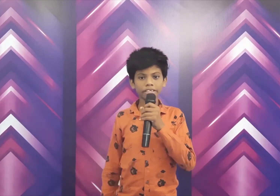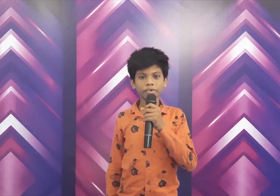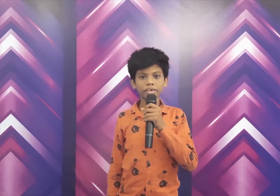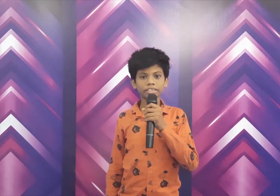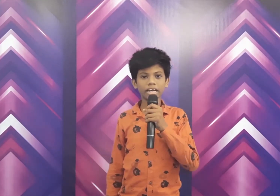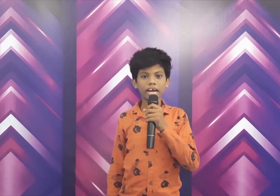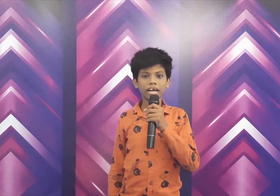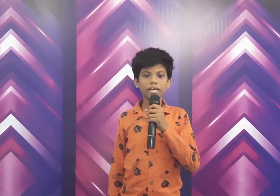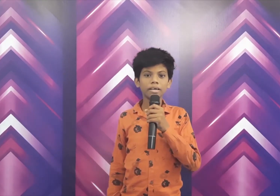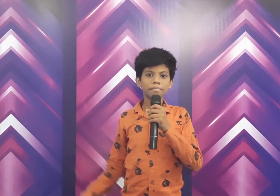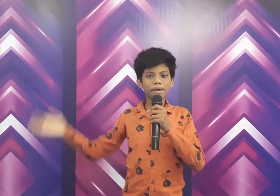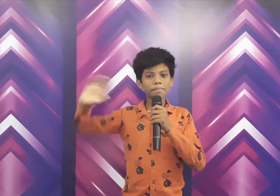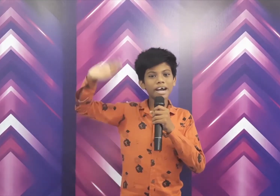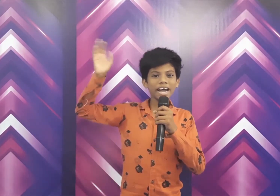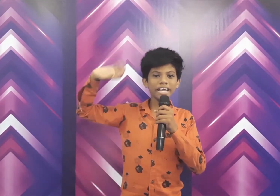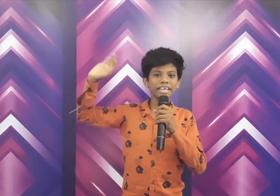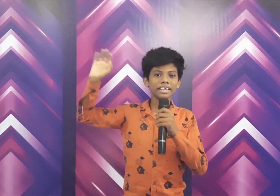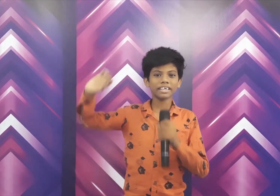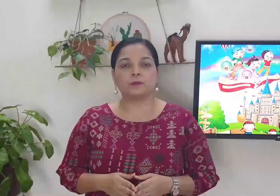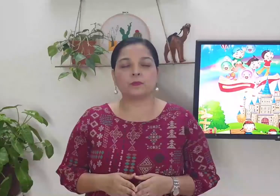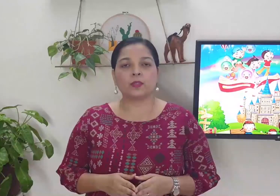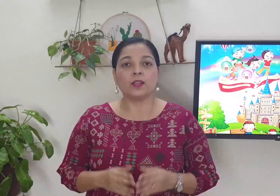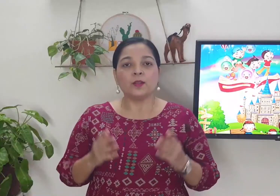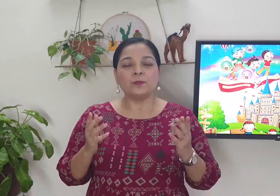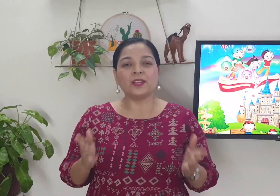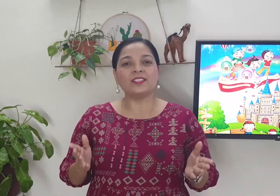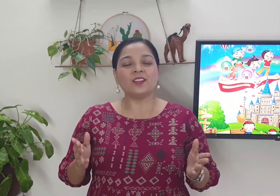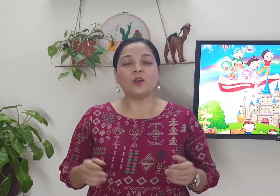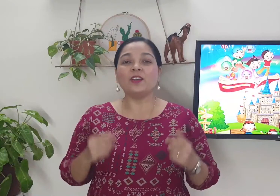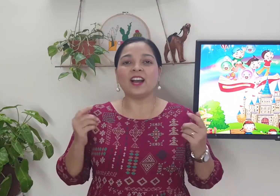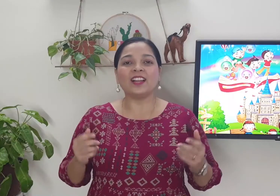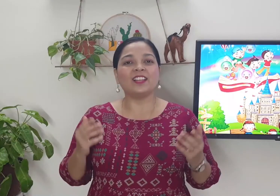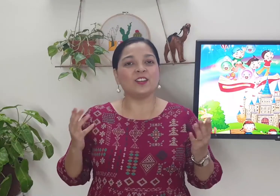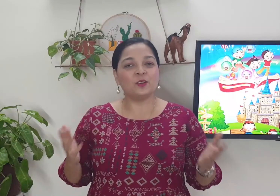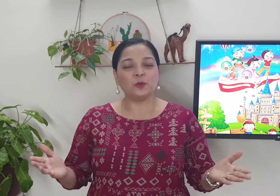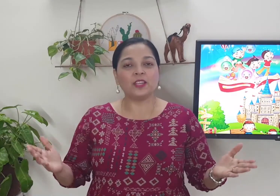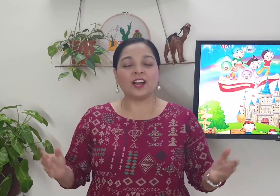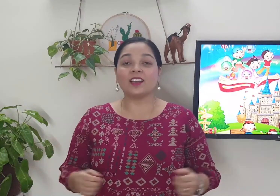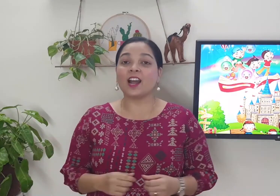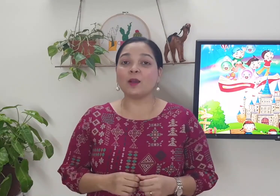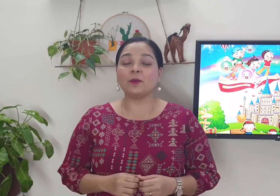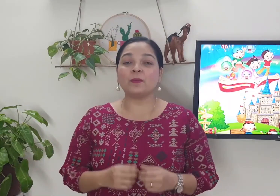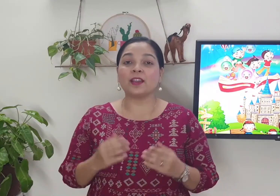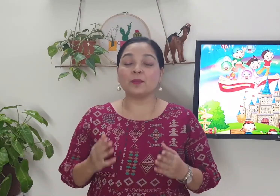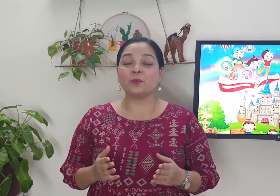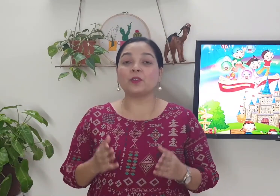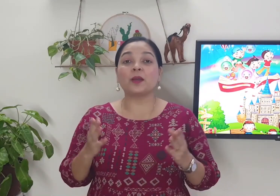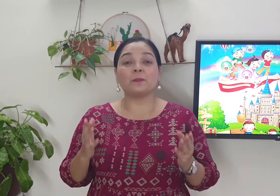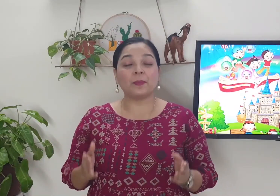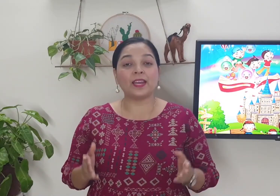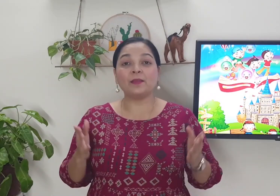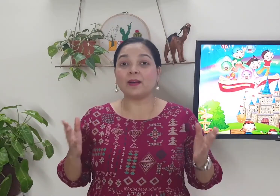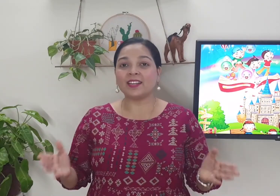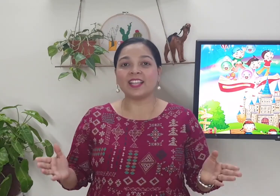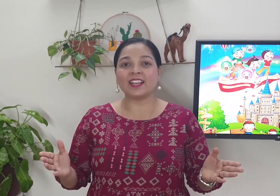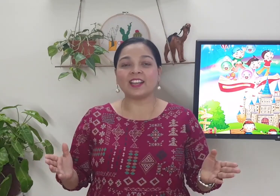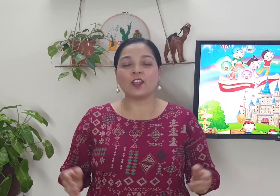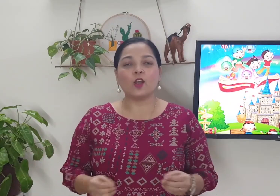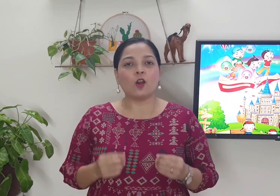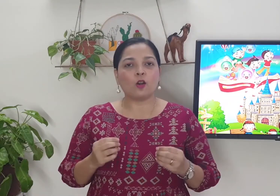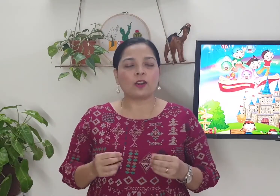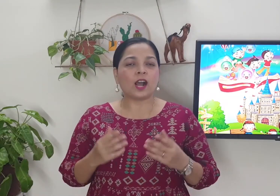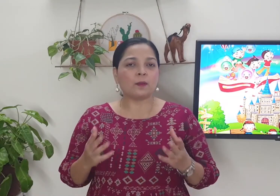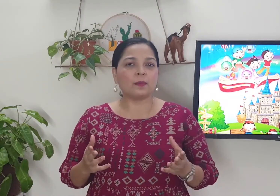धन्यवाद आपल्या सर्वांचा, बाय बाय. प्रेज द लॉर्ड, हालेलुया. जर तुम्ही हा प्रोग्राम पहिल्यांदा पाहत